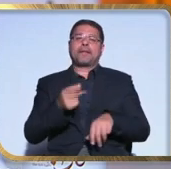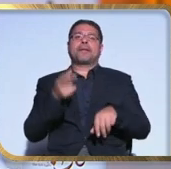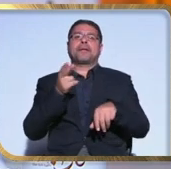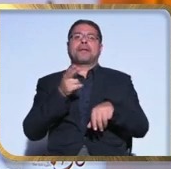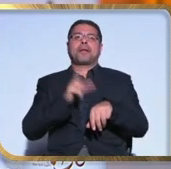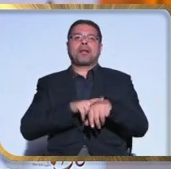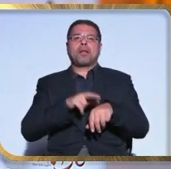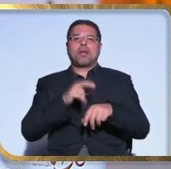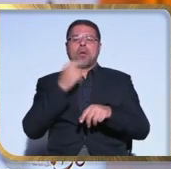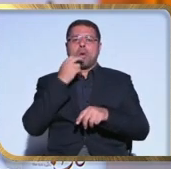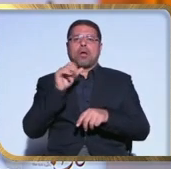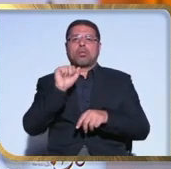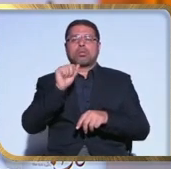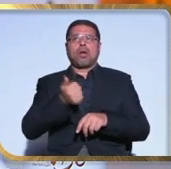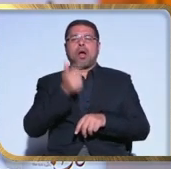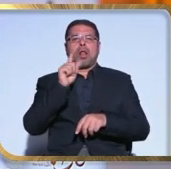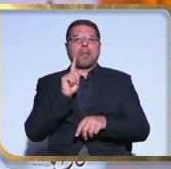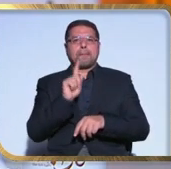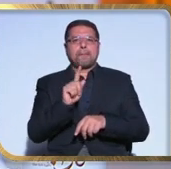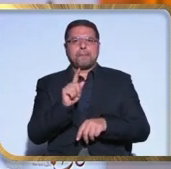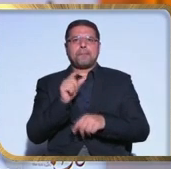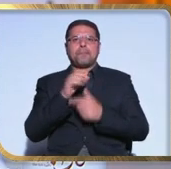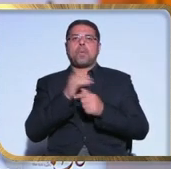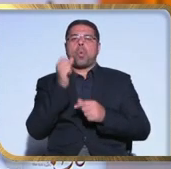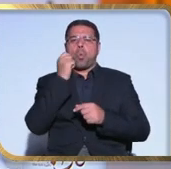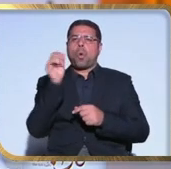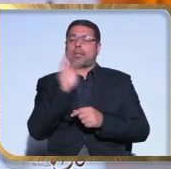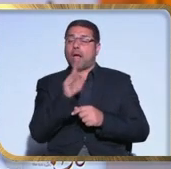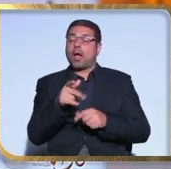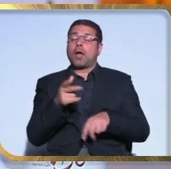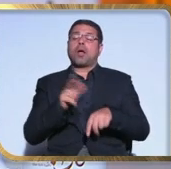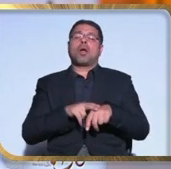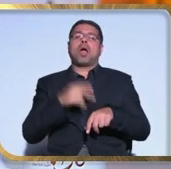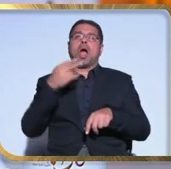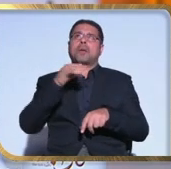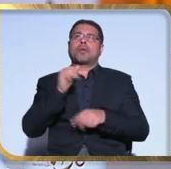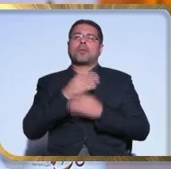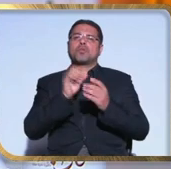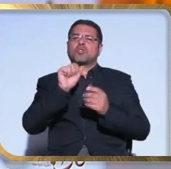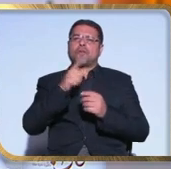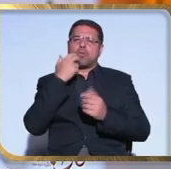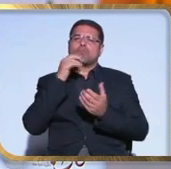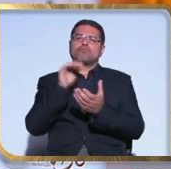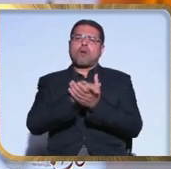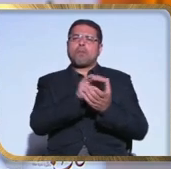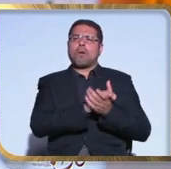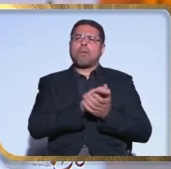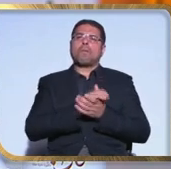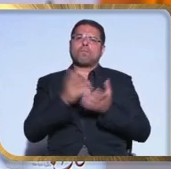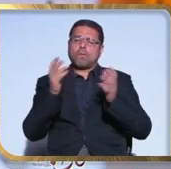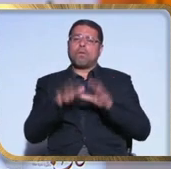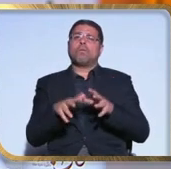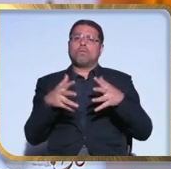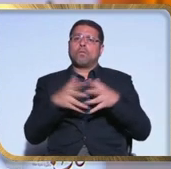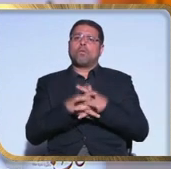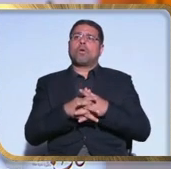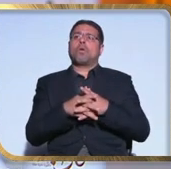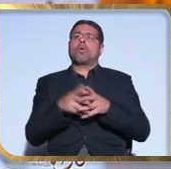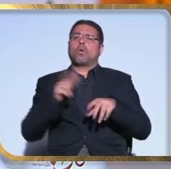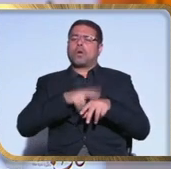والمطلب بن ابي وداعه وعبد الله بن صفوان الجمحي والمسيب ابن